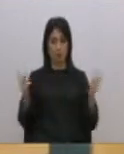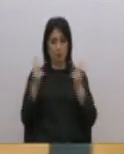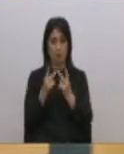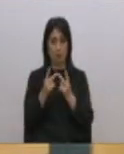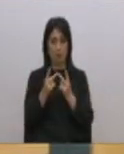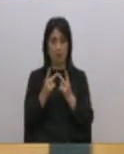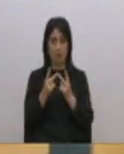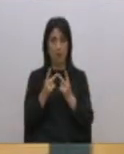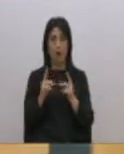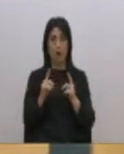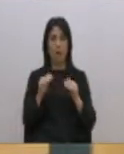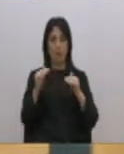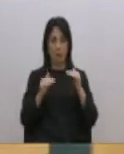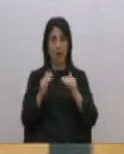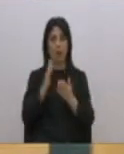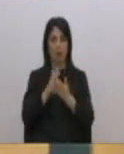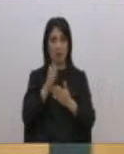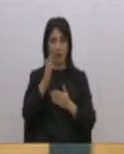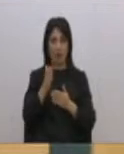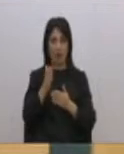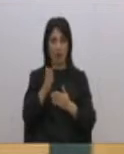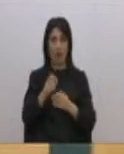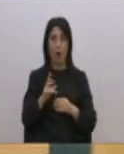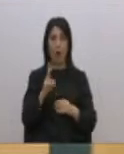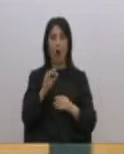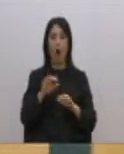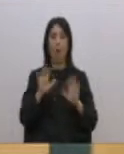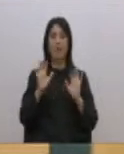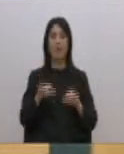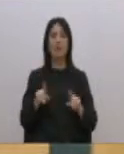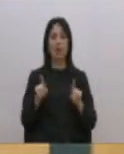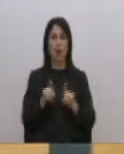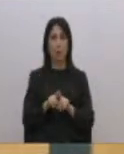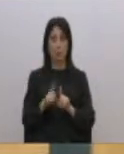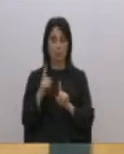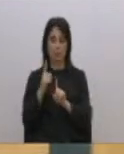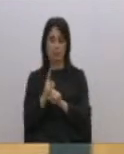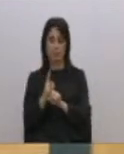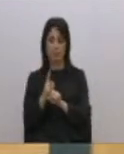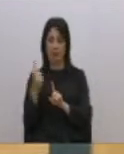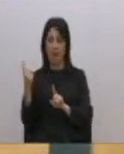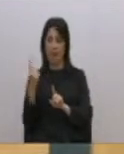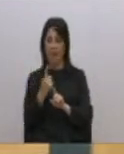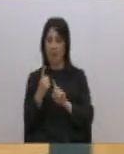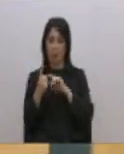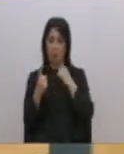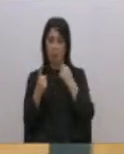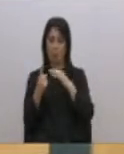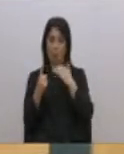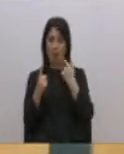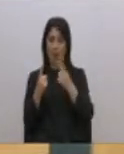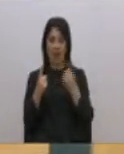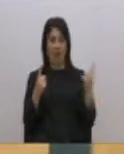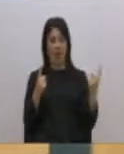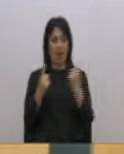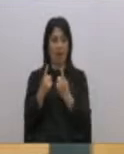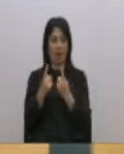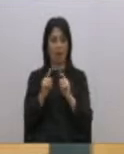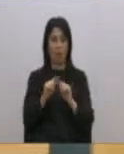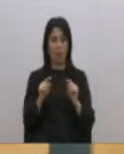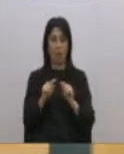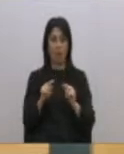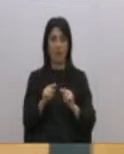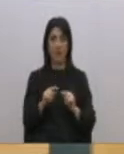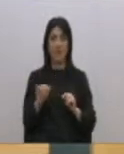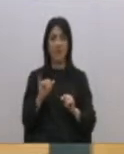ოპოზიციის მხრიდან, რომ რაღაც გარკვეული ბალანსი იყოს. კომიტის თავმჯდომარესაც უნდა ყავდეს ერთი უმრავლესობის, ერთი უნდა ყავდეს ოპოზიცია.